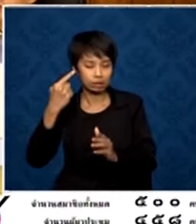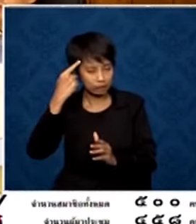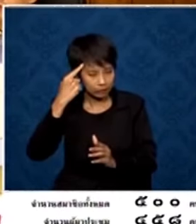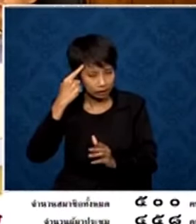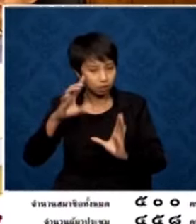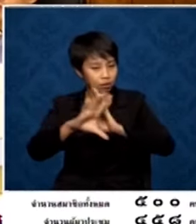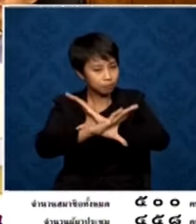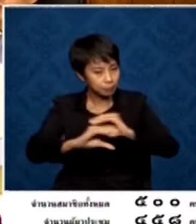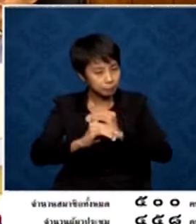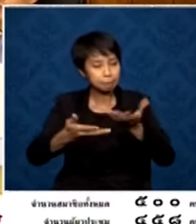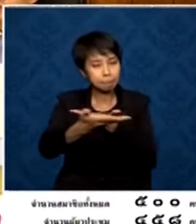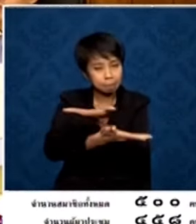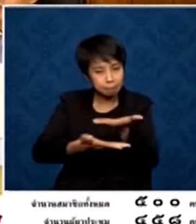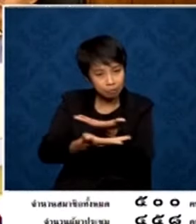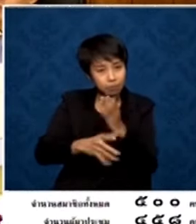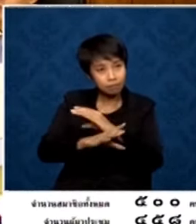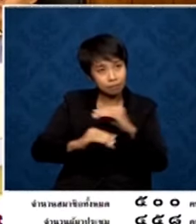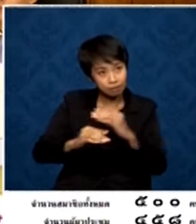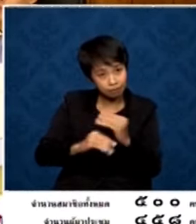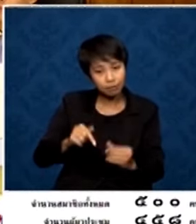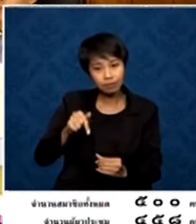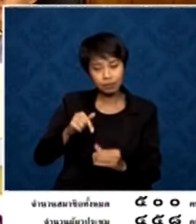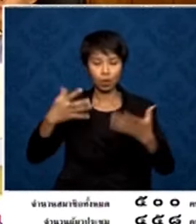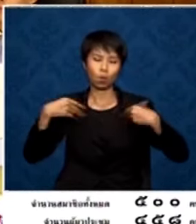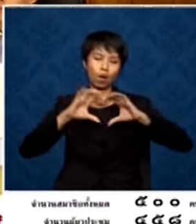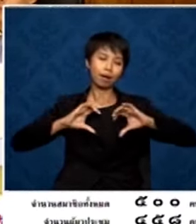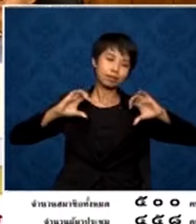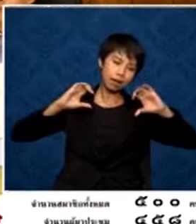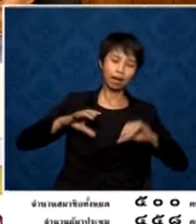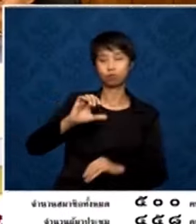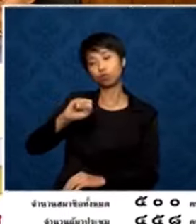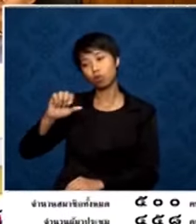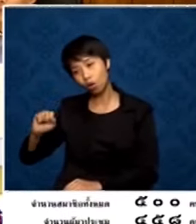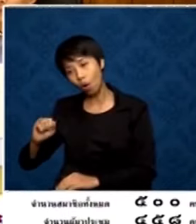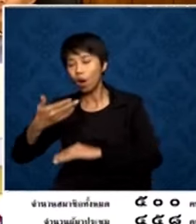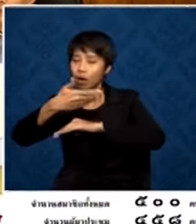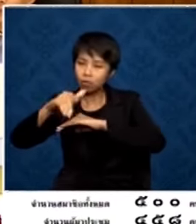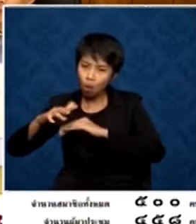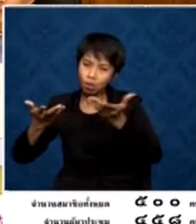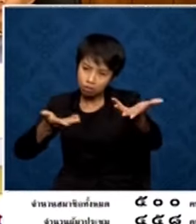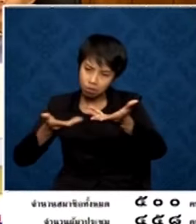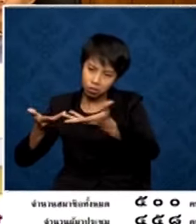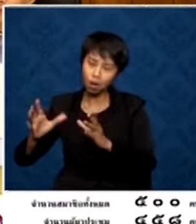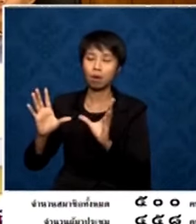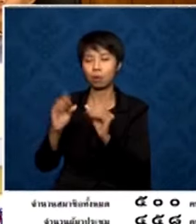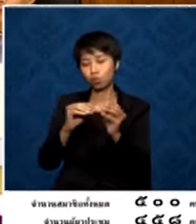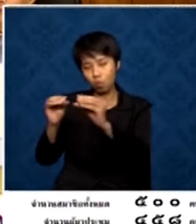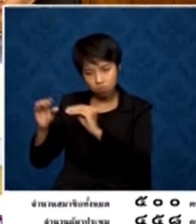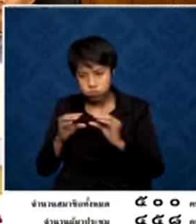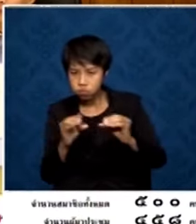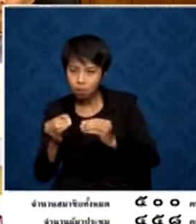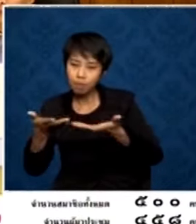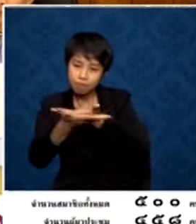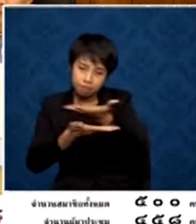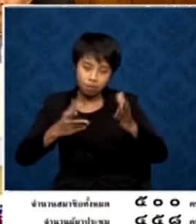ทำเนียมต่างๆอย่างเช่นภาษีจากสิ่งที่เรียกว่าเกมิหรือภาษีจากการพนันและภาษีอื่นๆแล้วมันก็